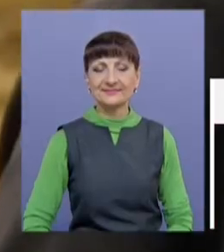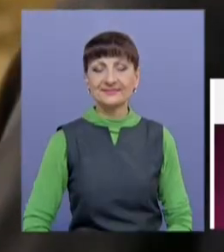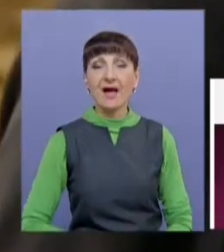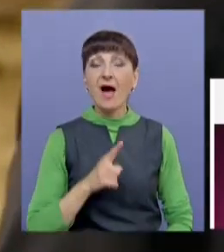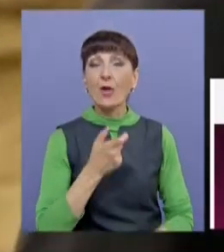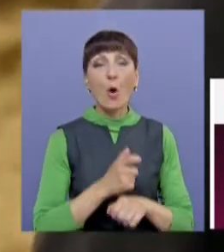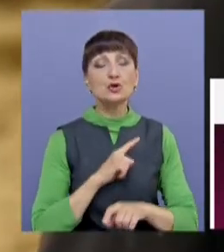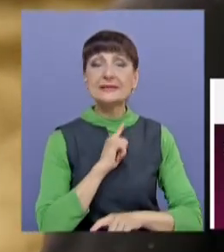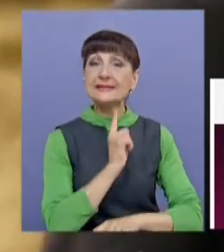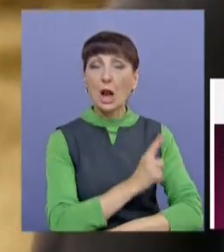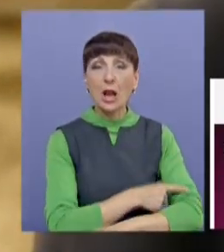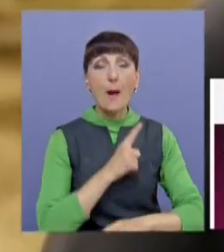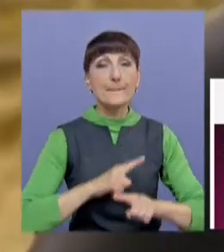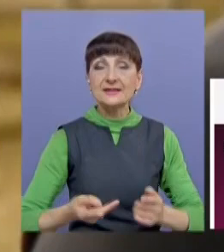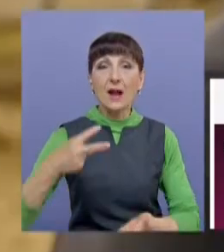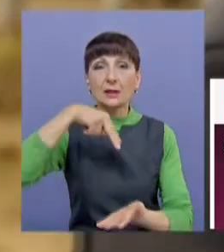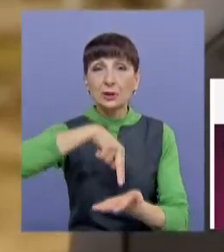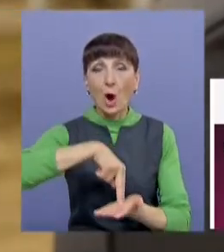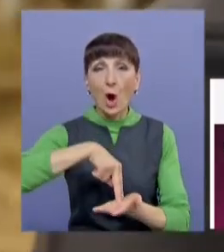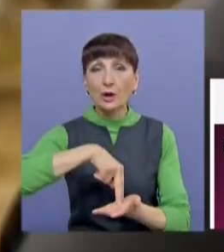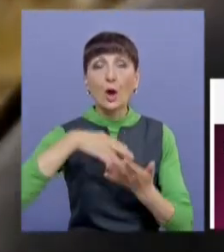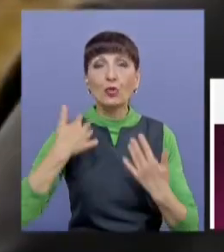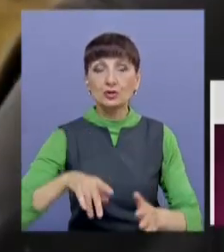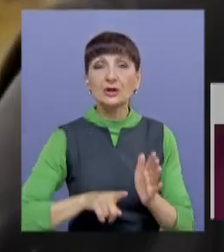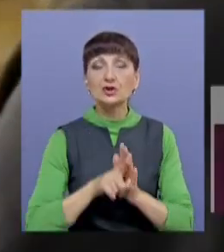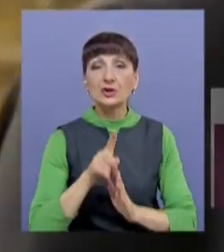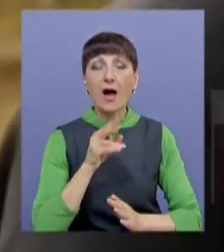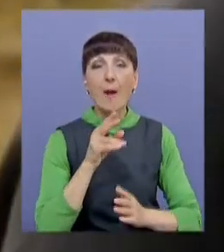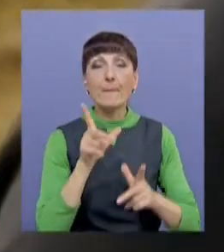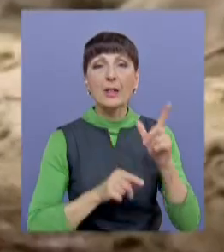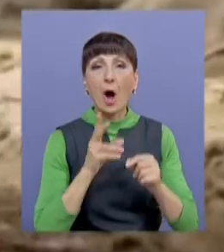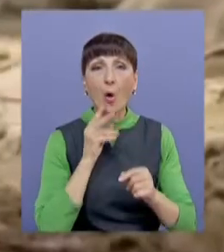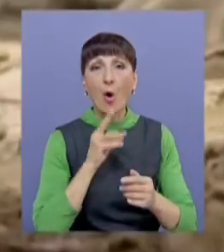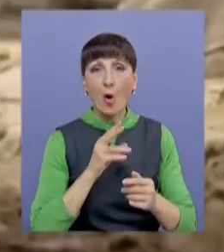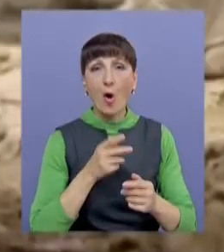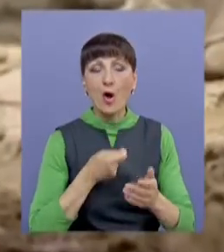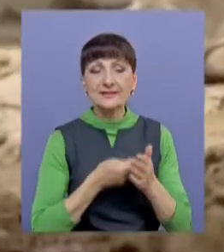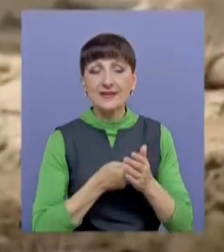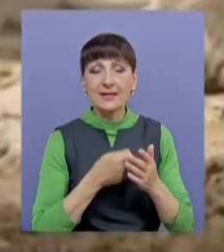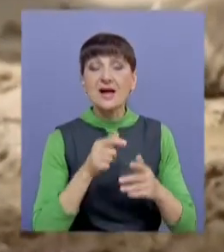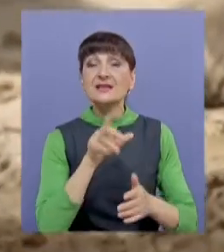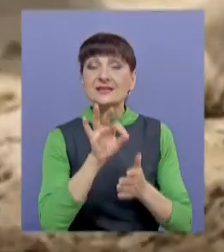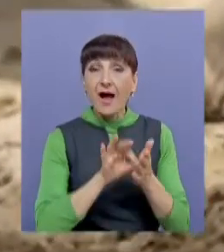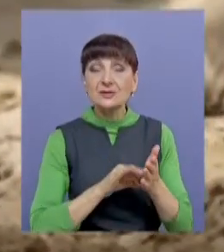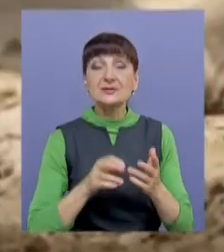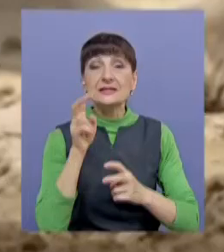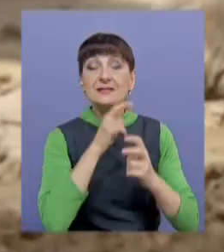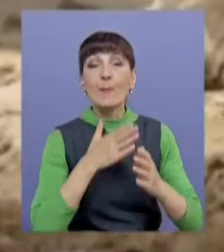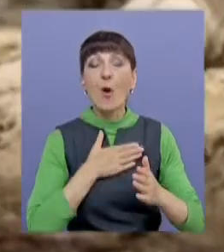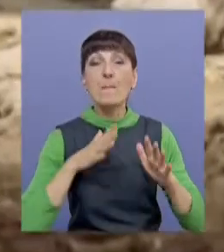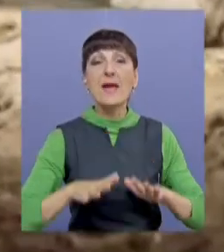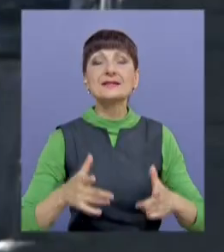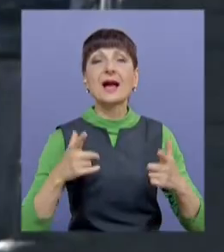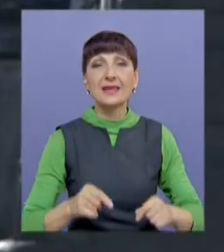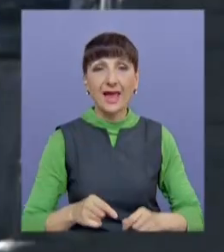Она очень сильная, быстро поднялась на ноги и уже начала сосать молоко. Так что она старается сразу найти свое место в